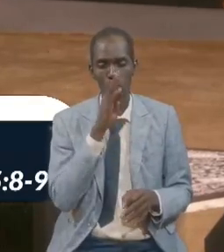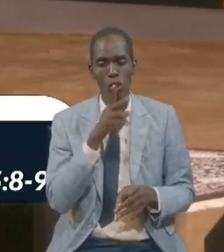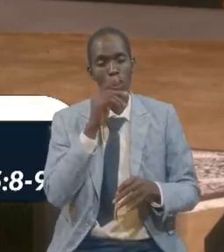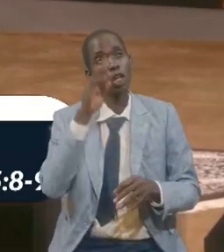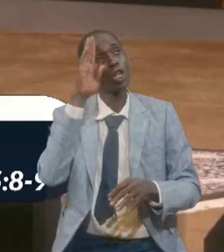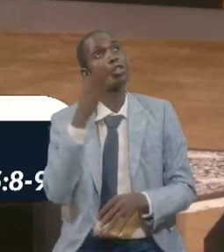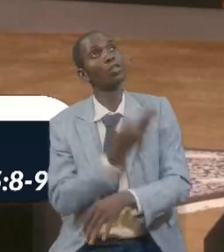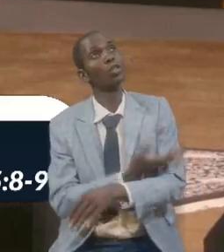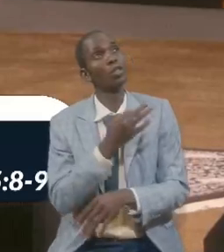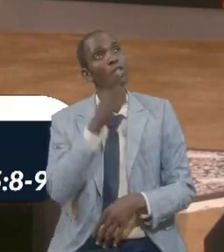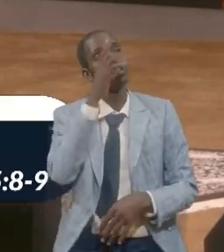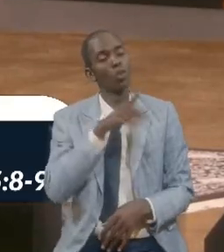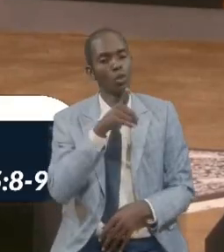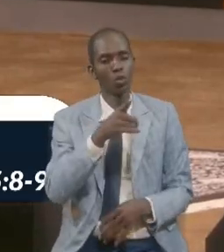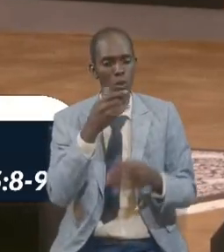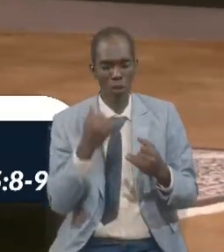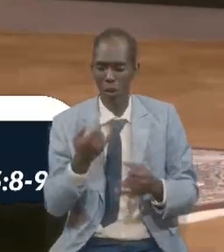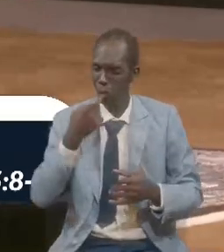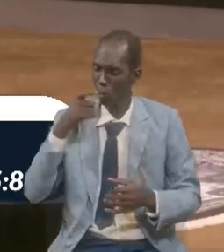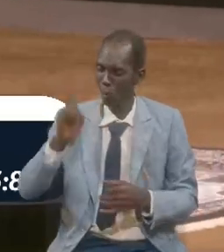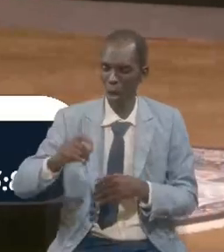que ces pierres deviennent des pains.